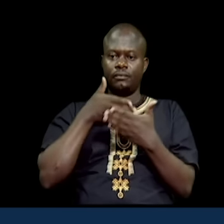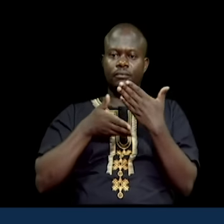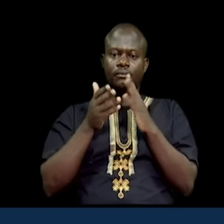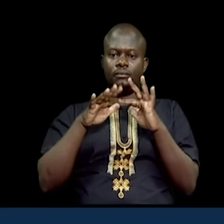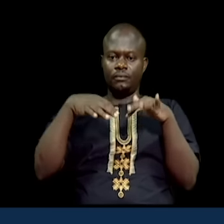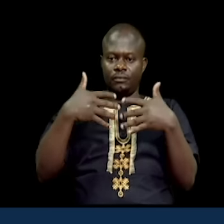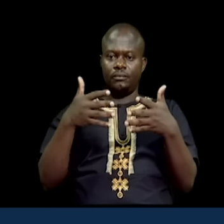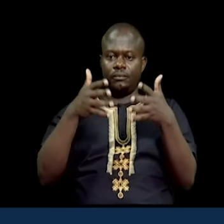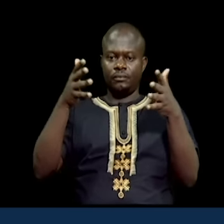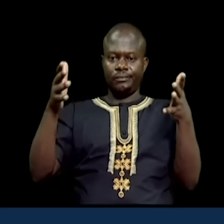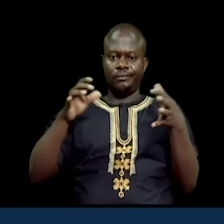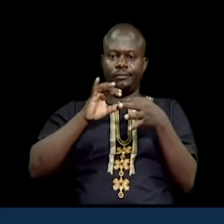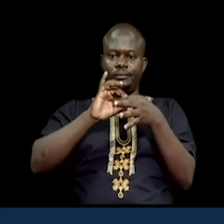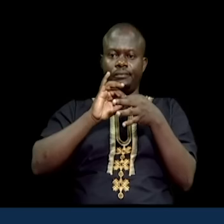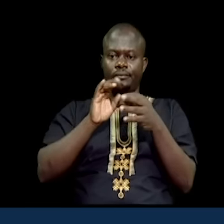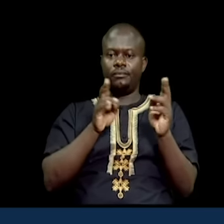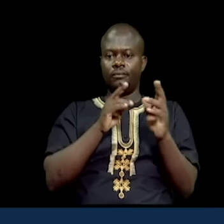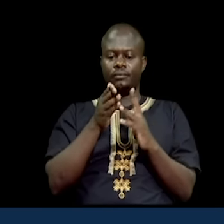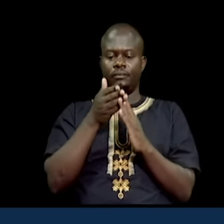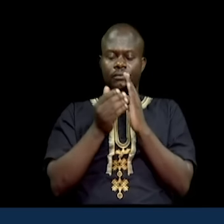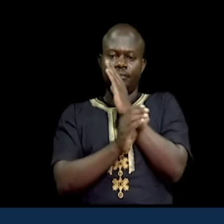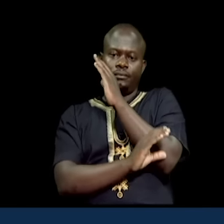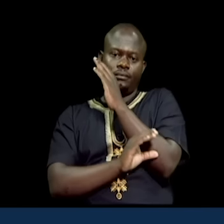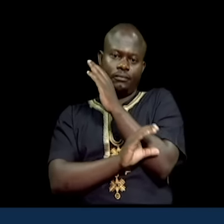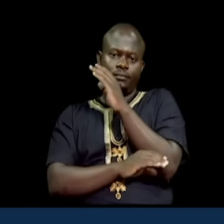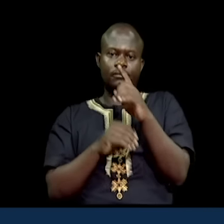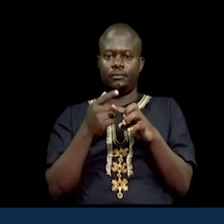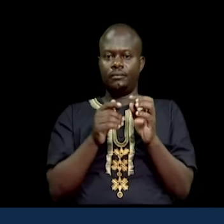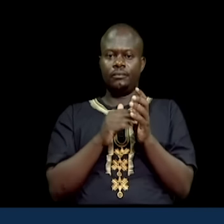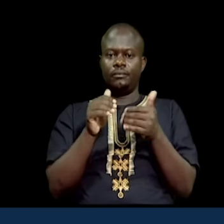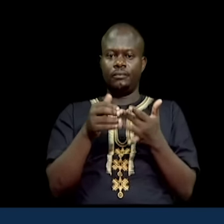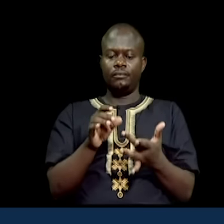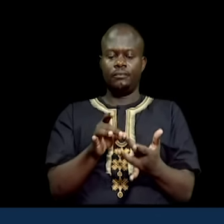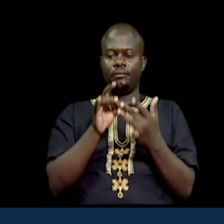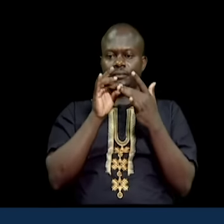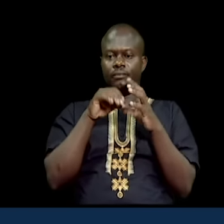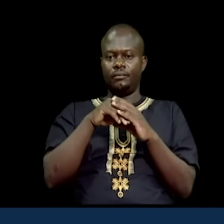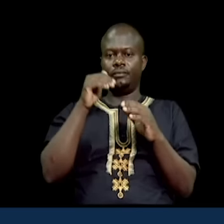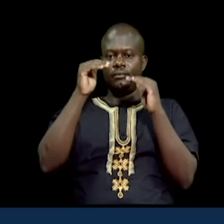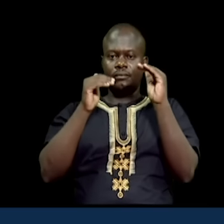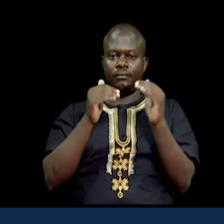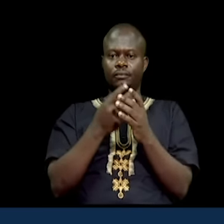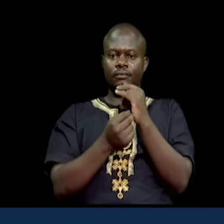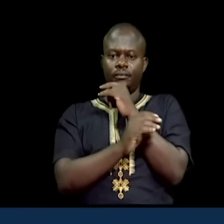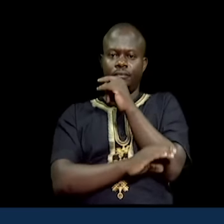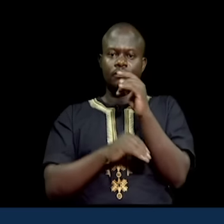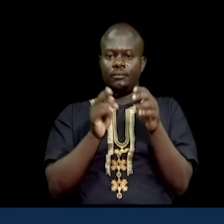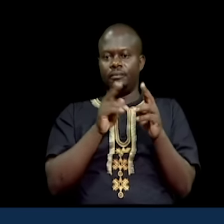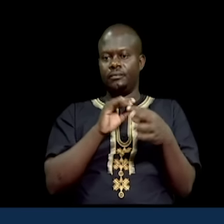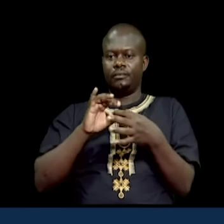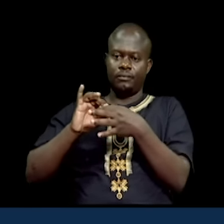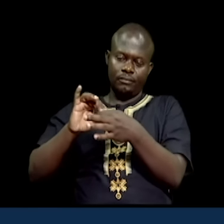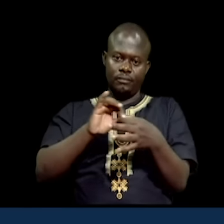bwo kwagura umubano usanzwe hagati y'ibihugu byombi, ariko by'umwihariko mu nzego ibihugu byombi bisanzwe